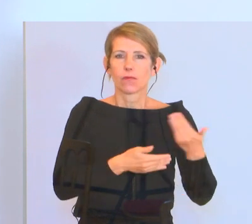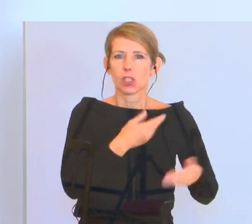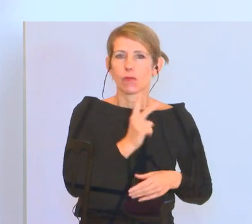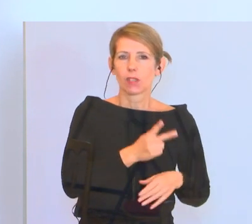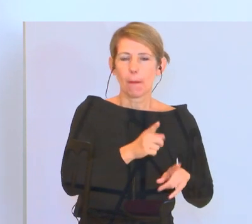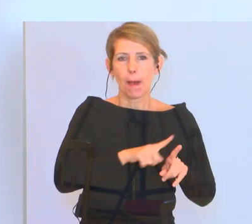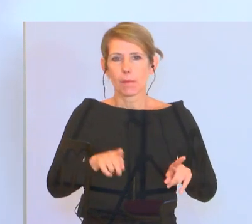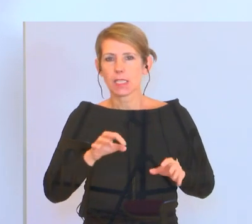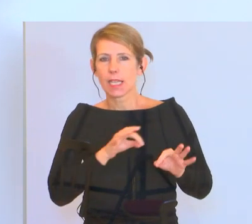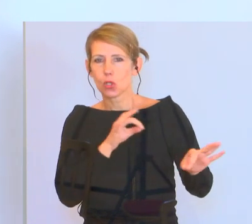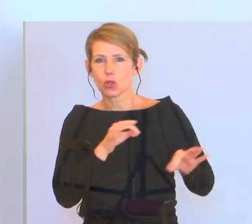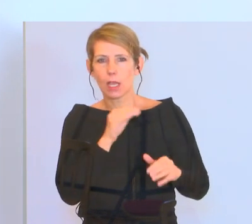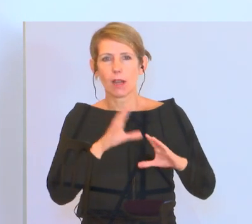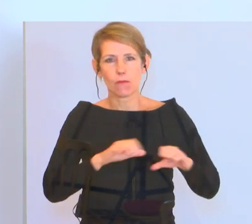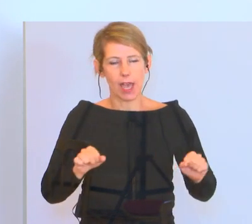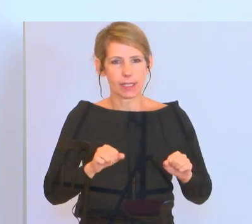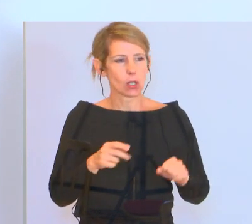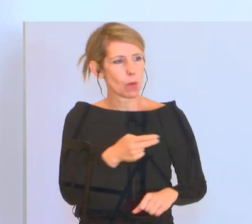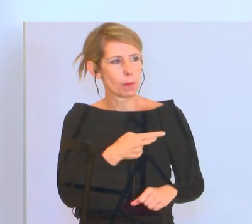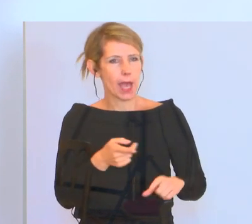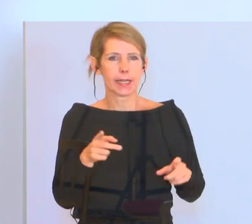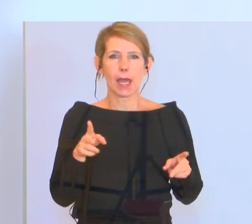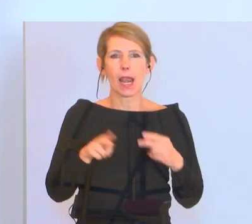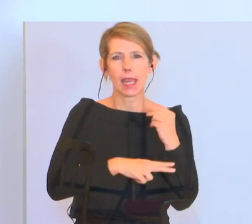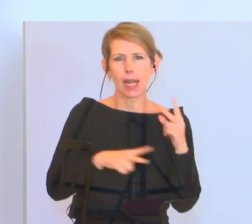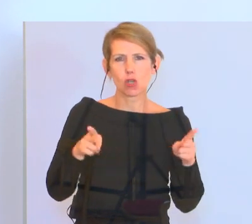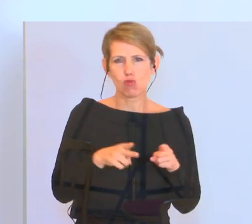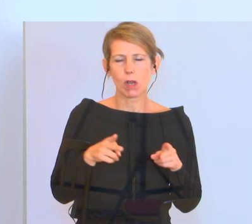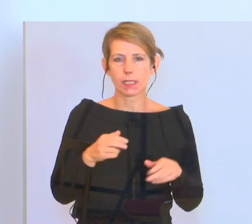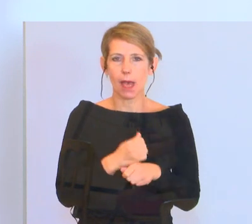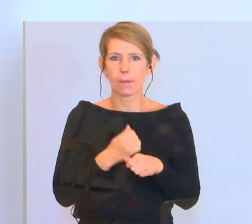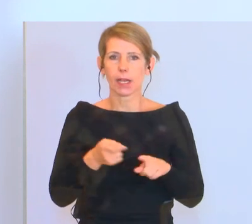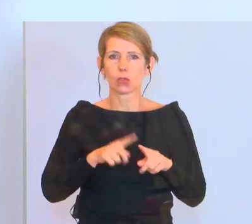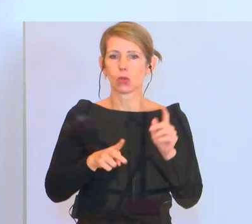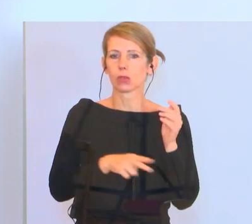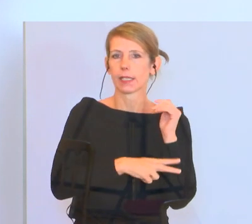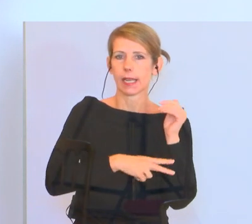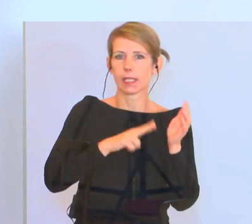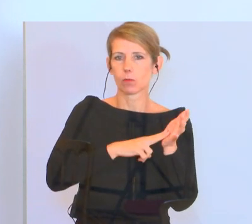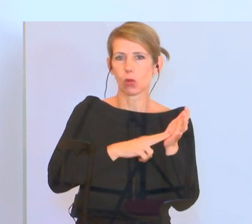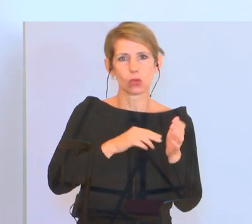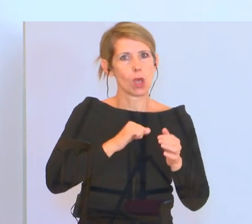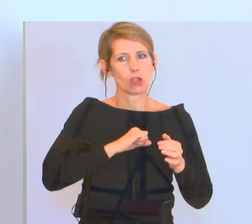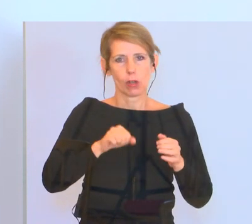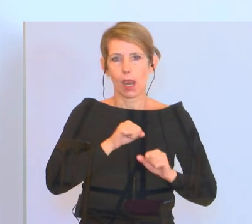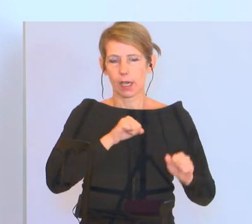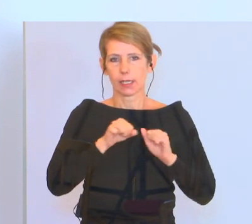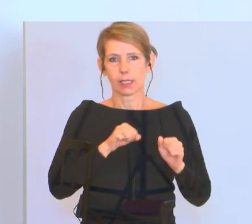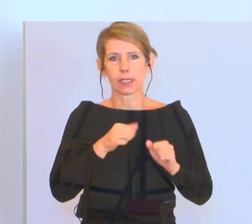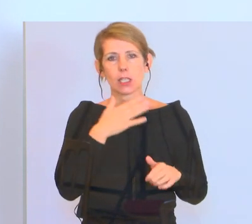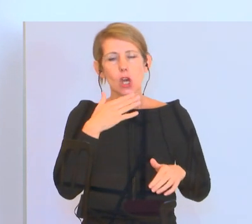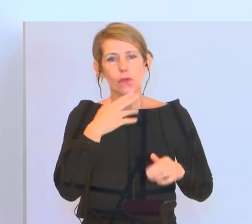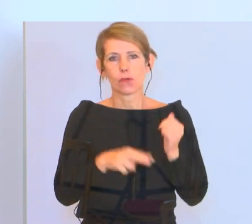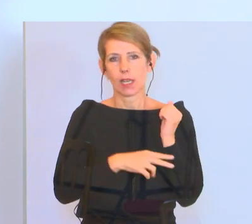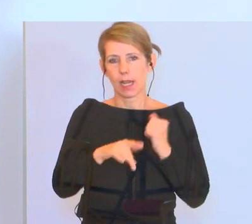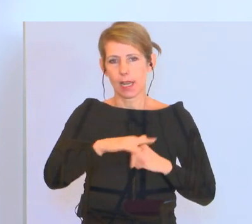Industriellen Vereinigung, dass man sowohl mit der Lehrlingskurzarbeit als auch mit dem Lehrlingsbonus sofort reagiert hat und damit tausende Lehrstellen in